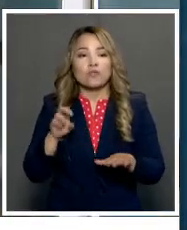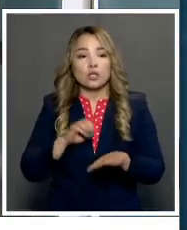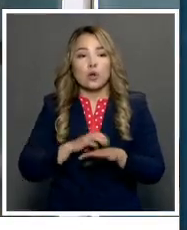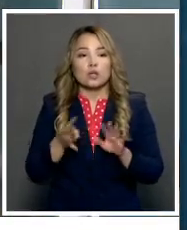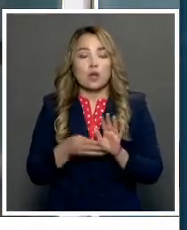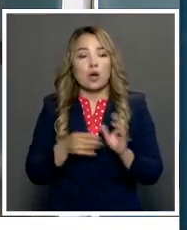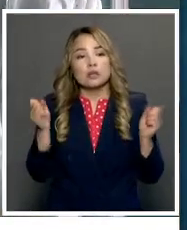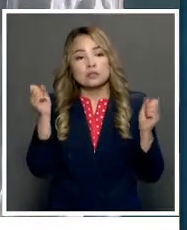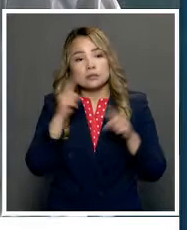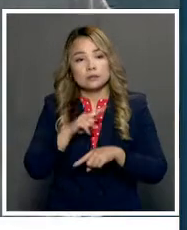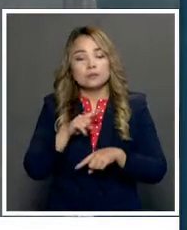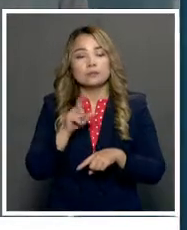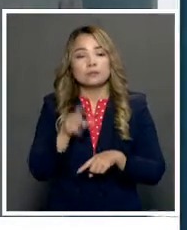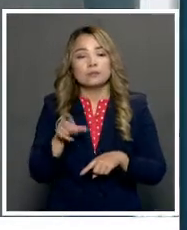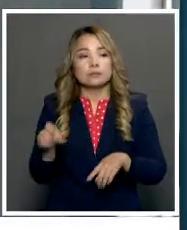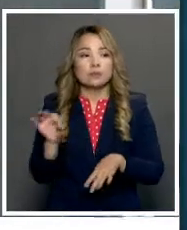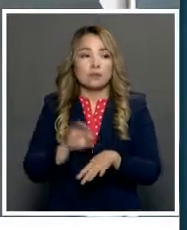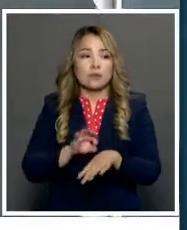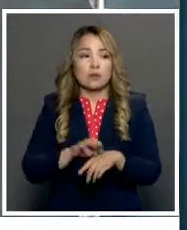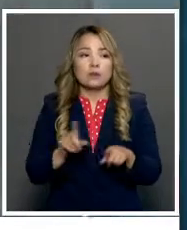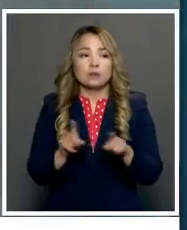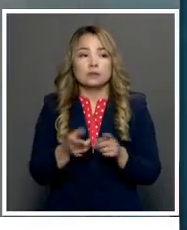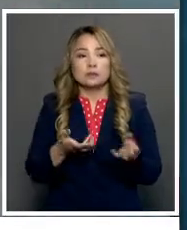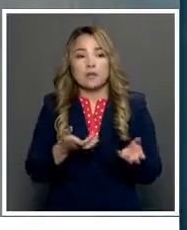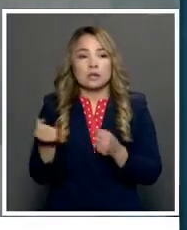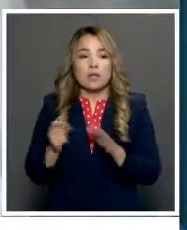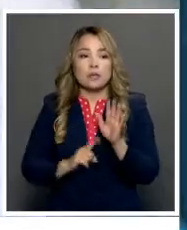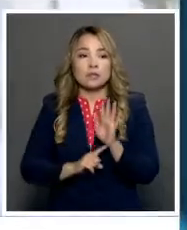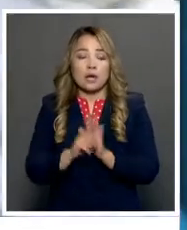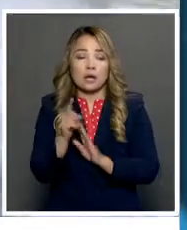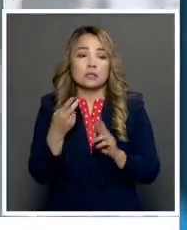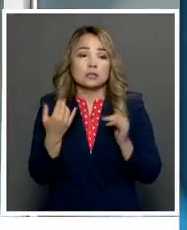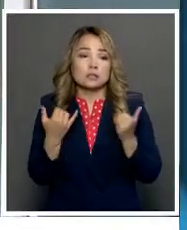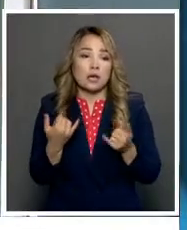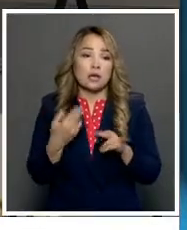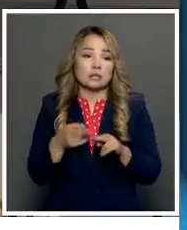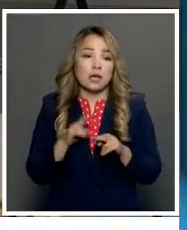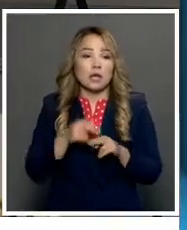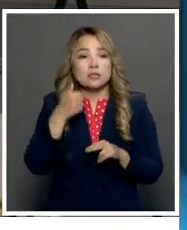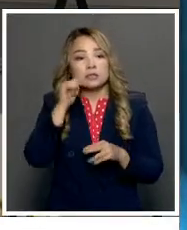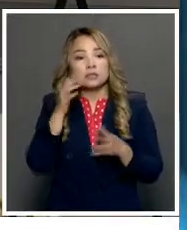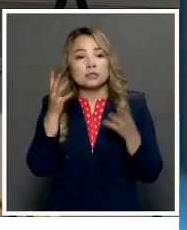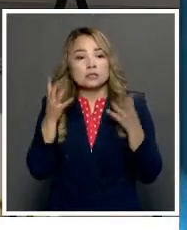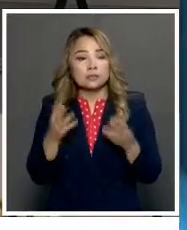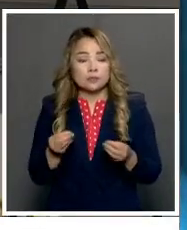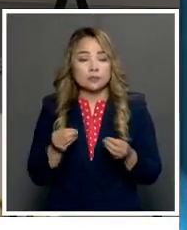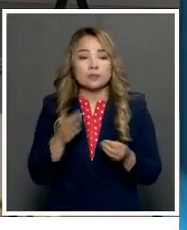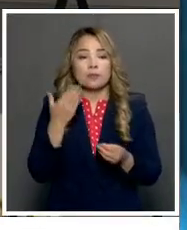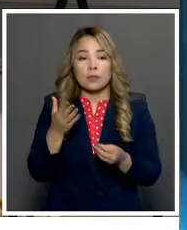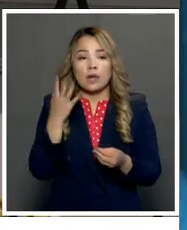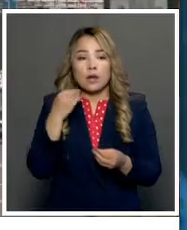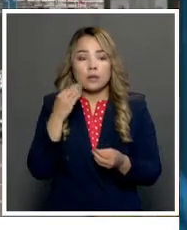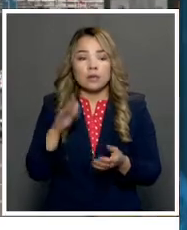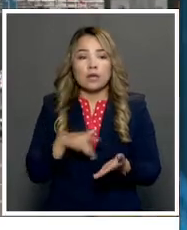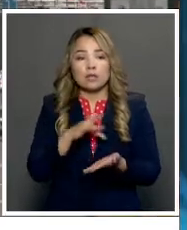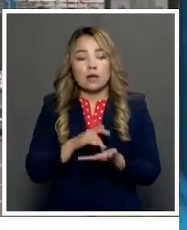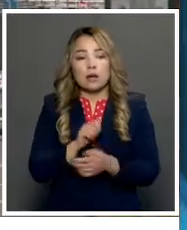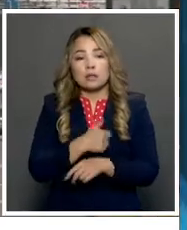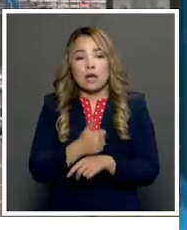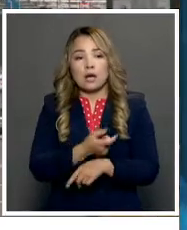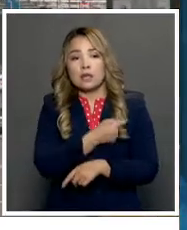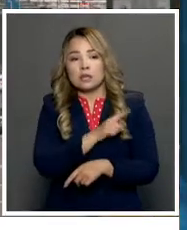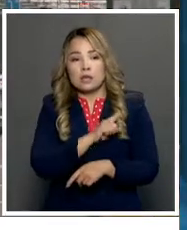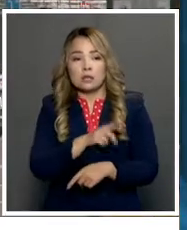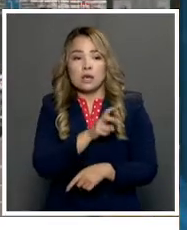COVID-19 анықталған пациенттерді қабылдай бастаған. Айта кетейін, кешеден бастап Алматының бас санитарлық